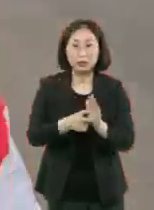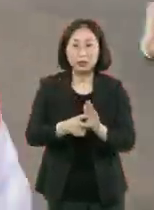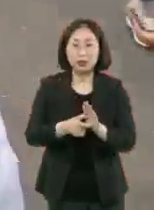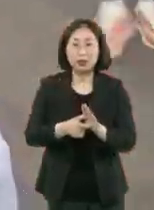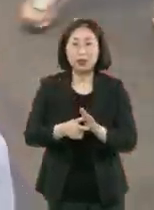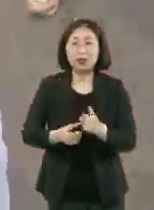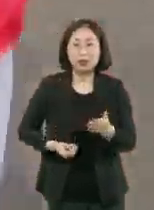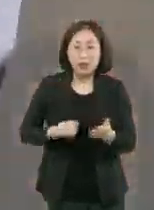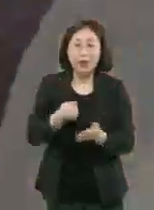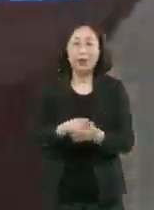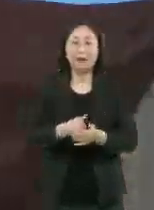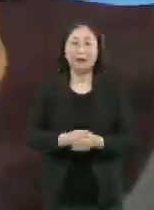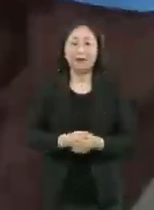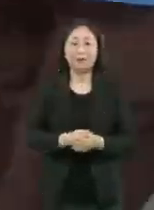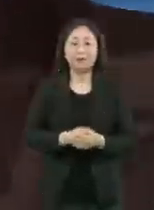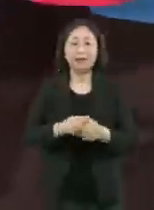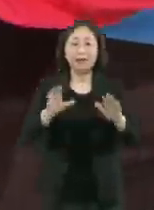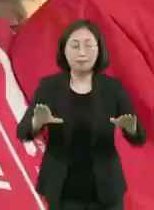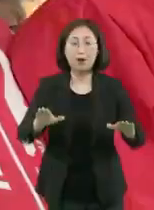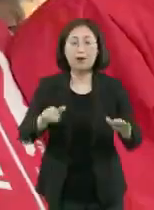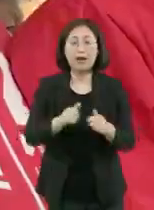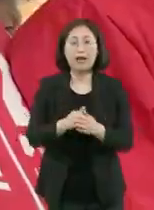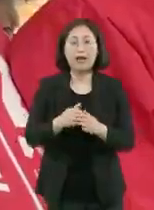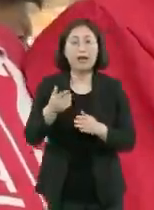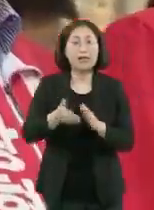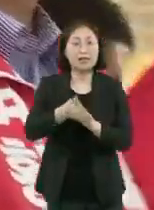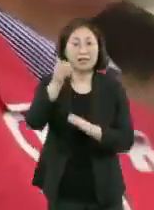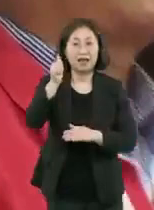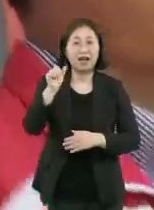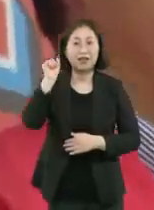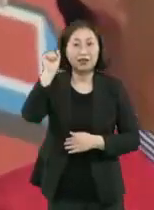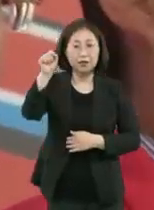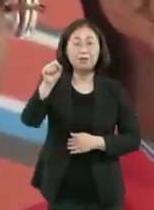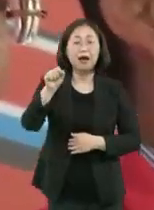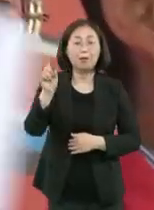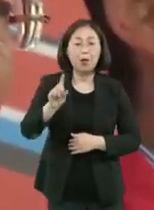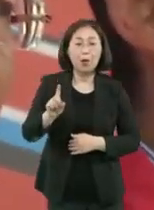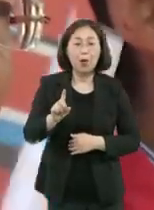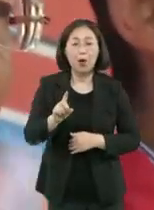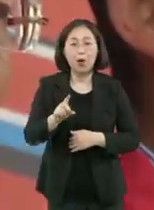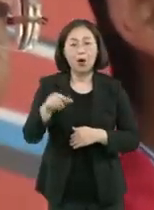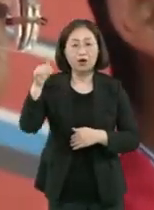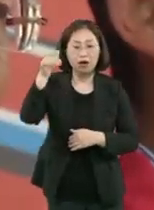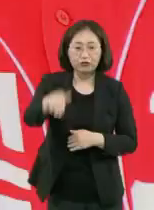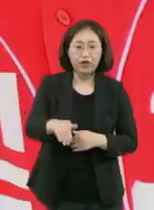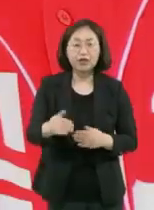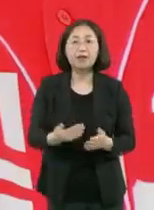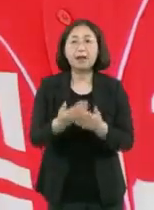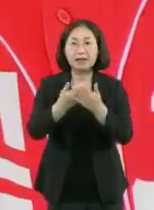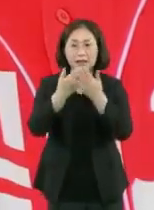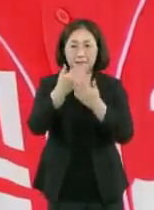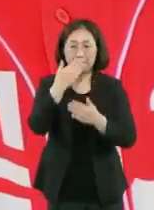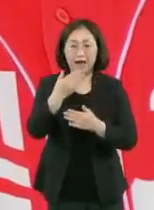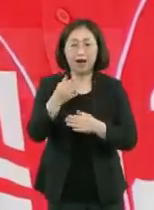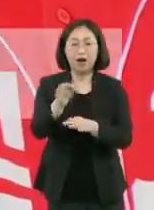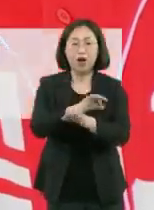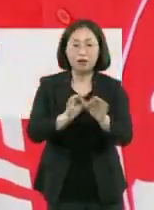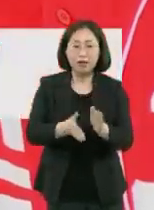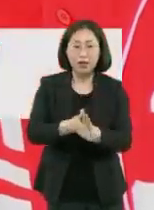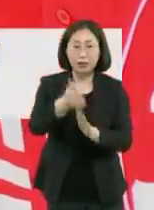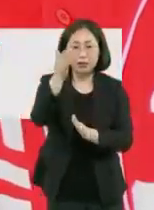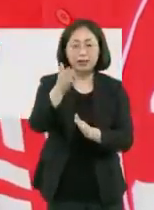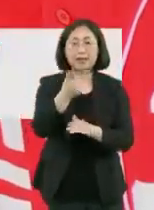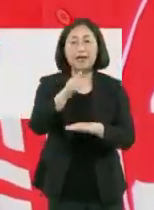지방선거에선 위축된 대전 부흥을 강조했습니다. 열심히 일한 시장으로 남도록 최선을 다하고 경제도시 대전으로 가는